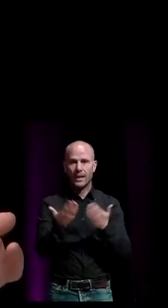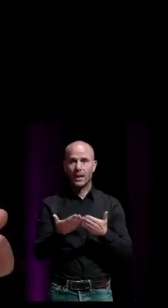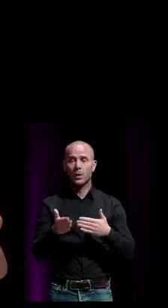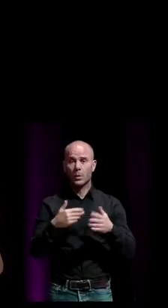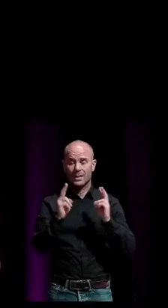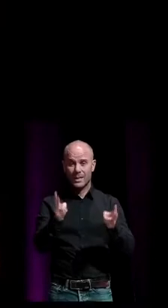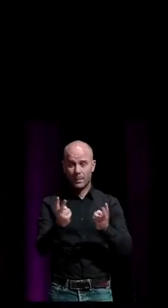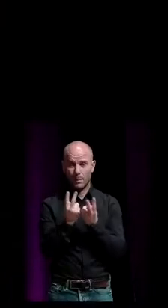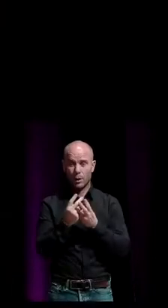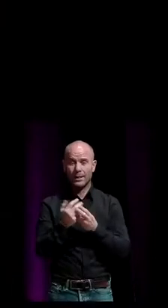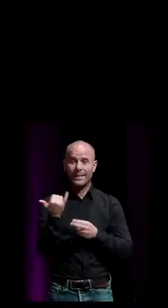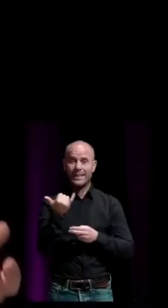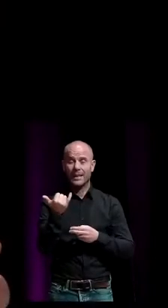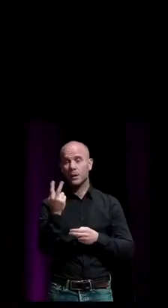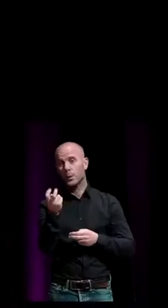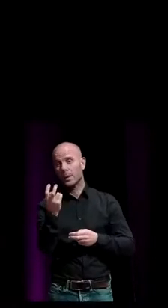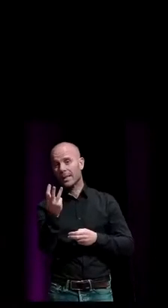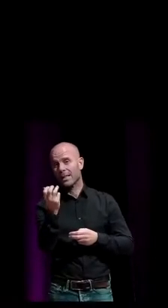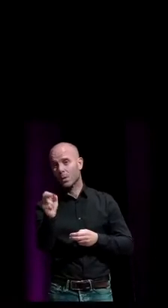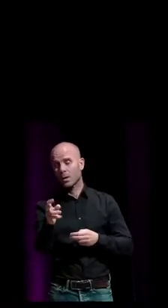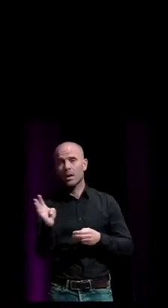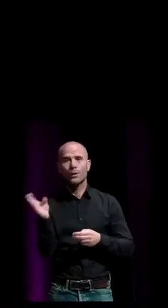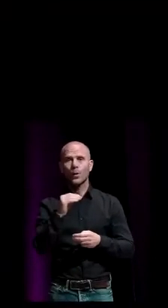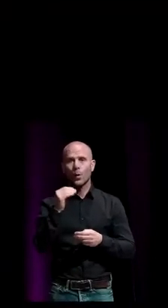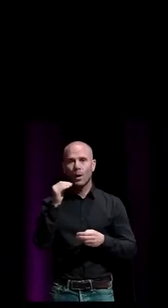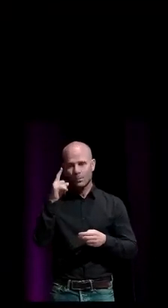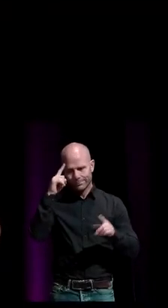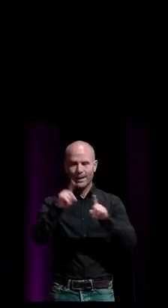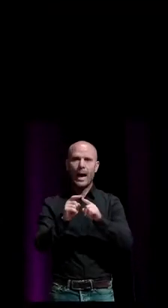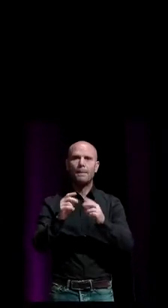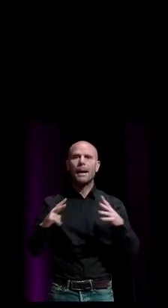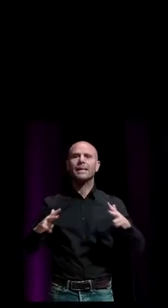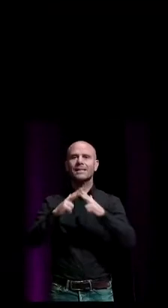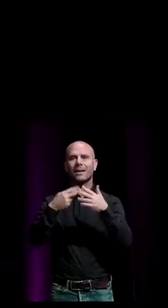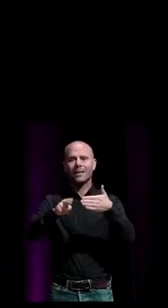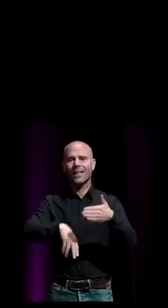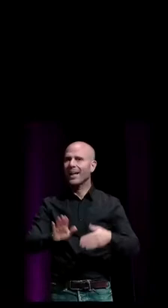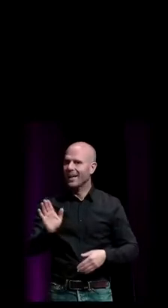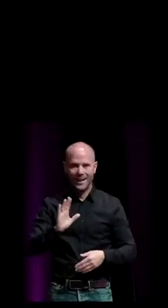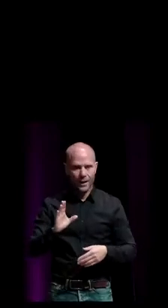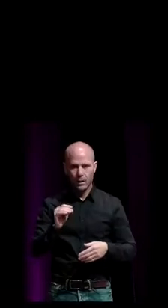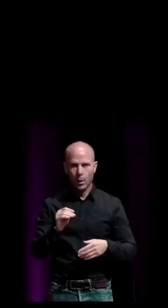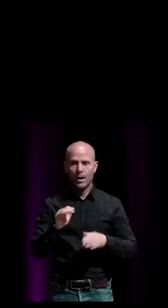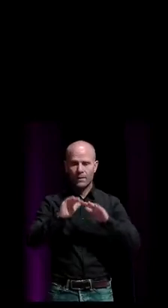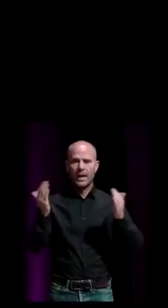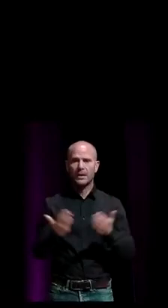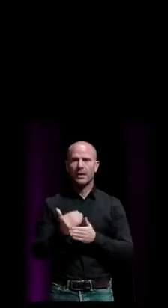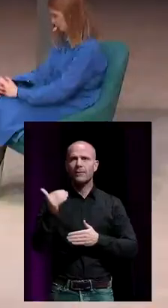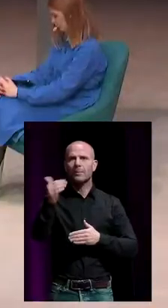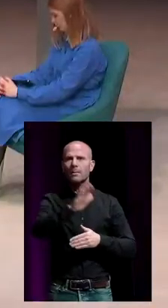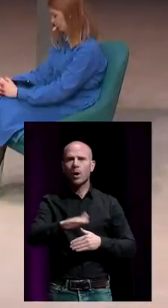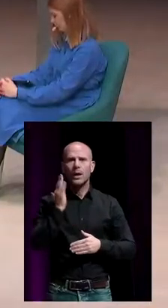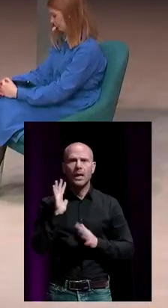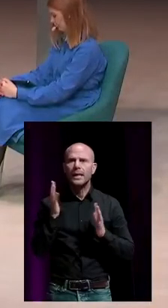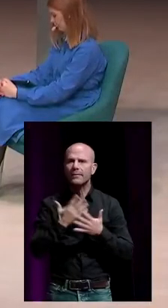fortsätter så här några decennier till, då kommer vi aldrig uppfylla några Parisdeklarationer och vi kommer ha en värld där många framtidens barn inte kan leva. Så vi